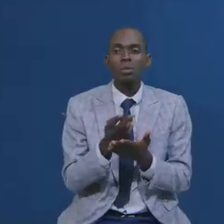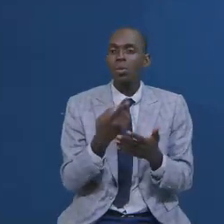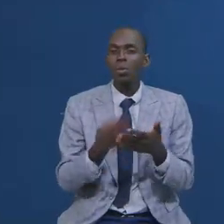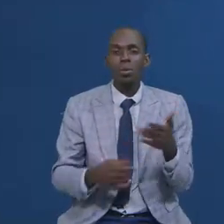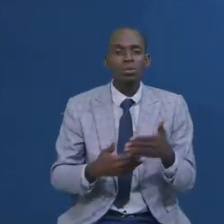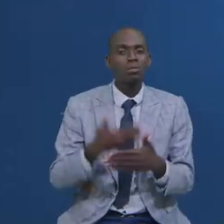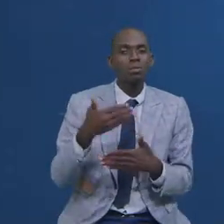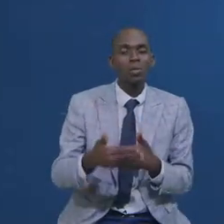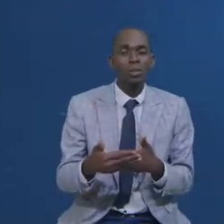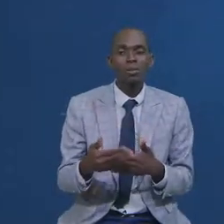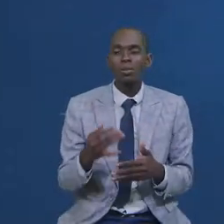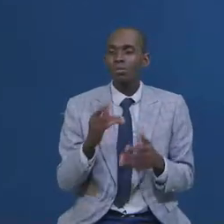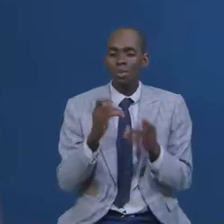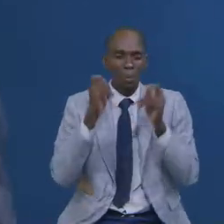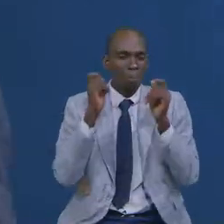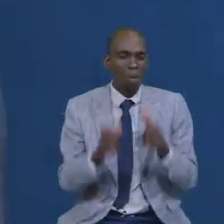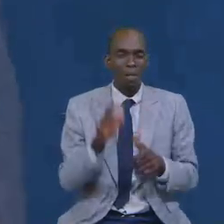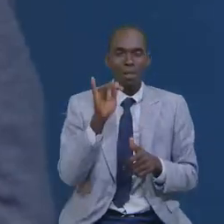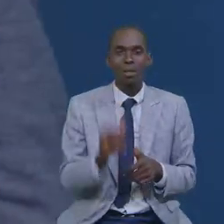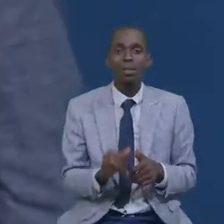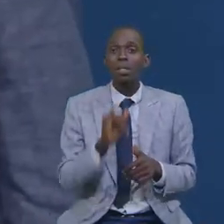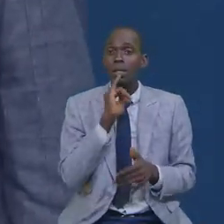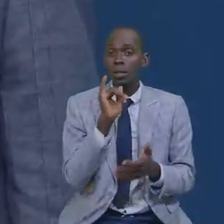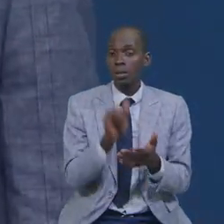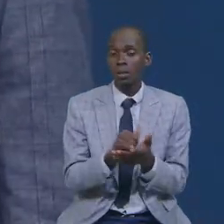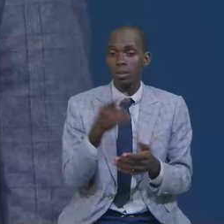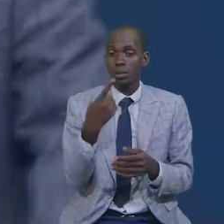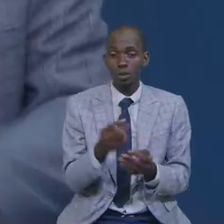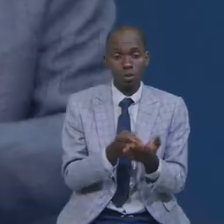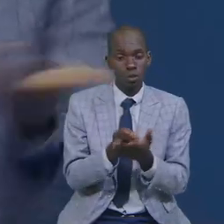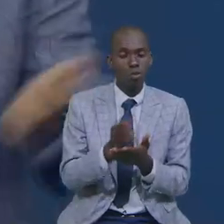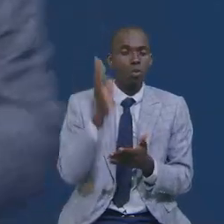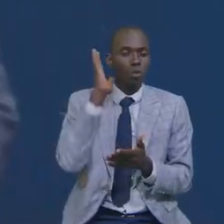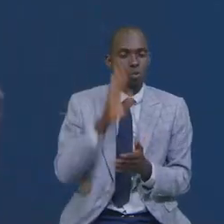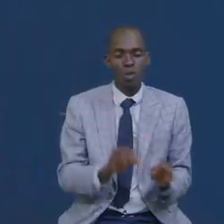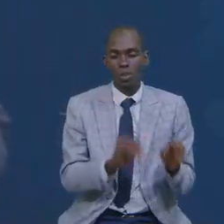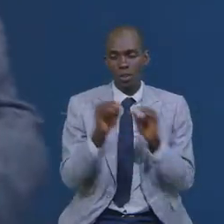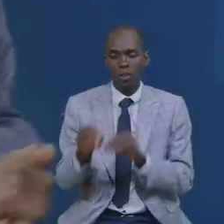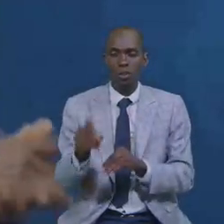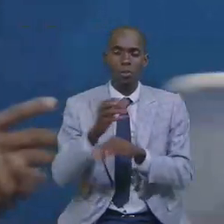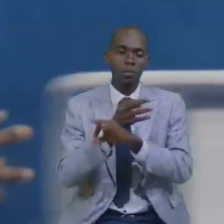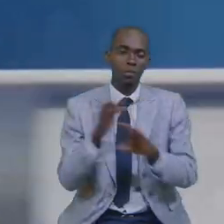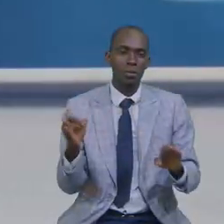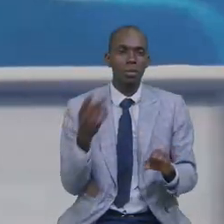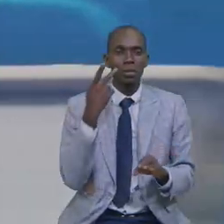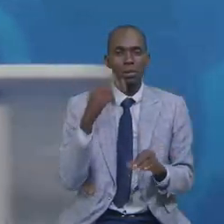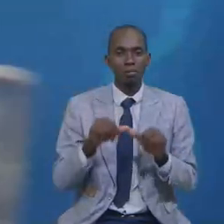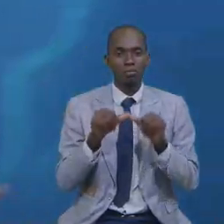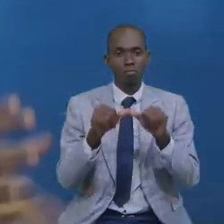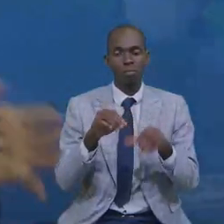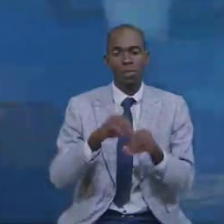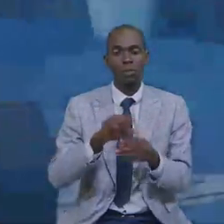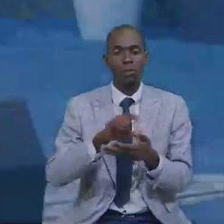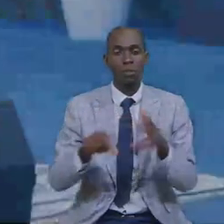ce qui doit suivre automatiquement c'est que la vérité vous affranchira maintenant dans le